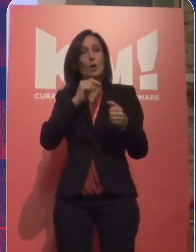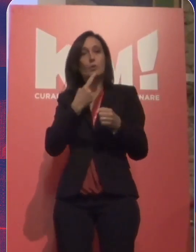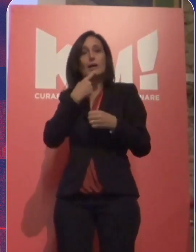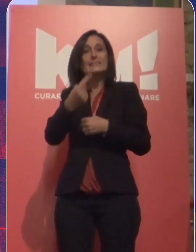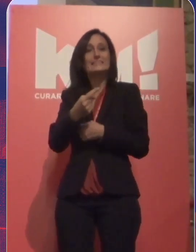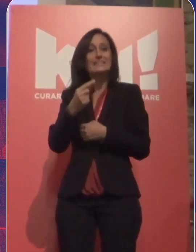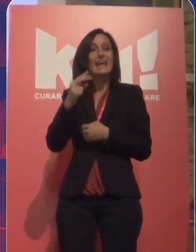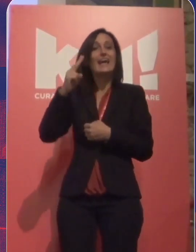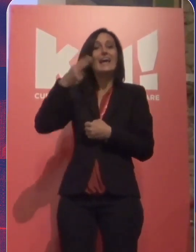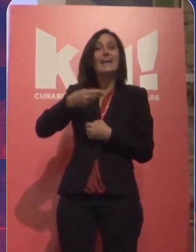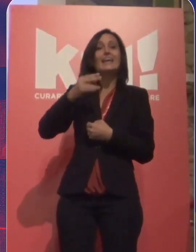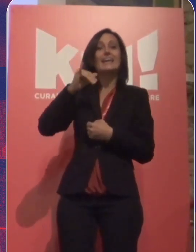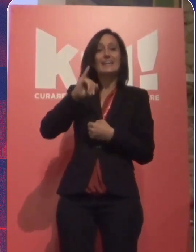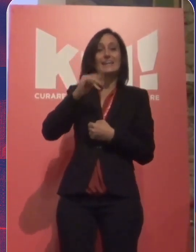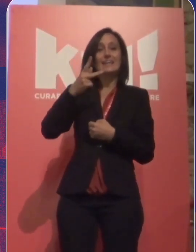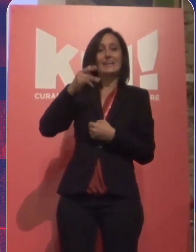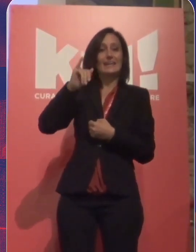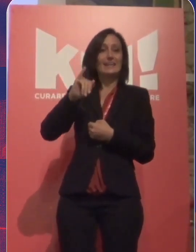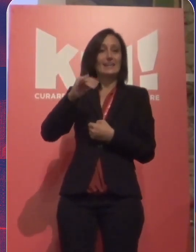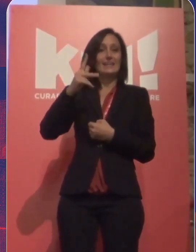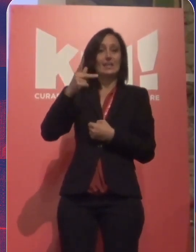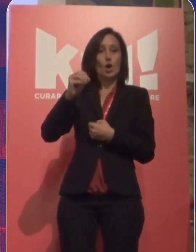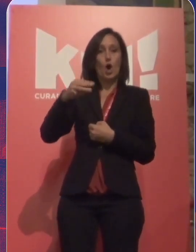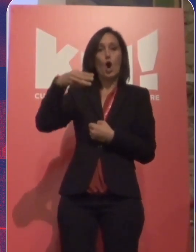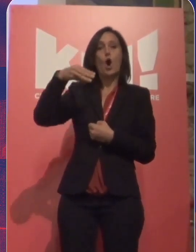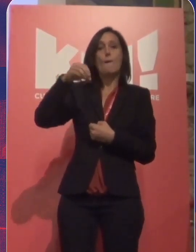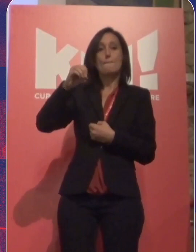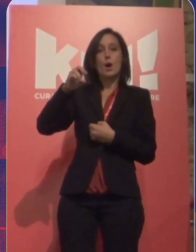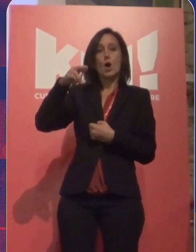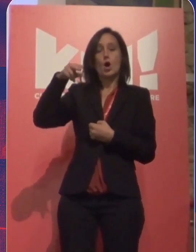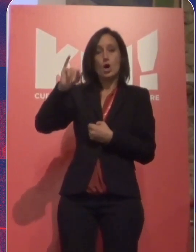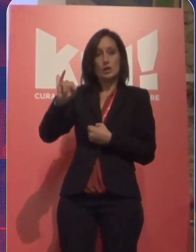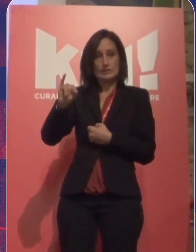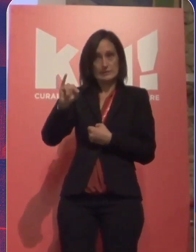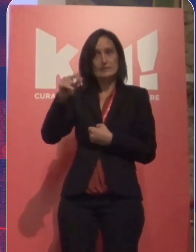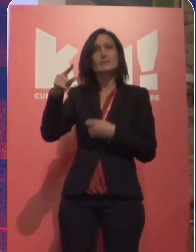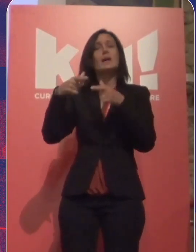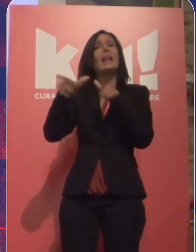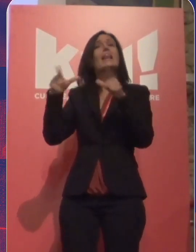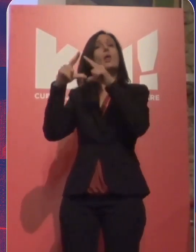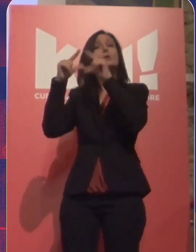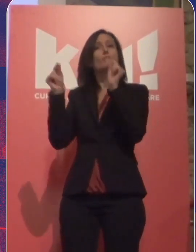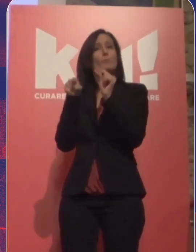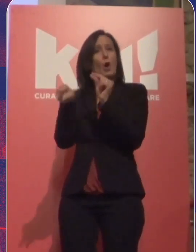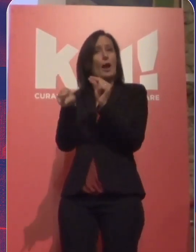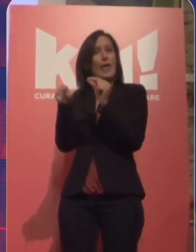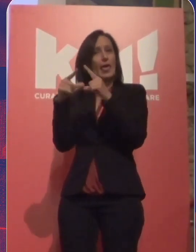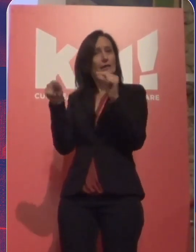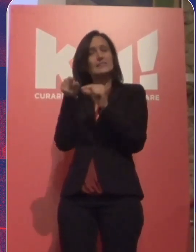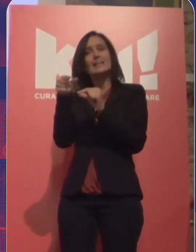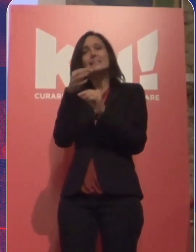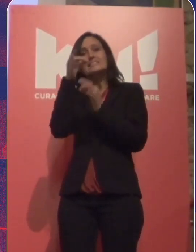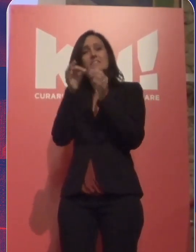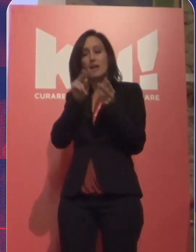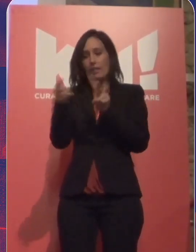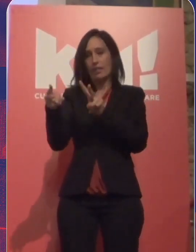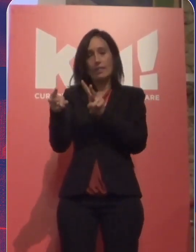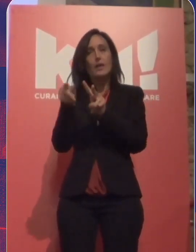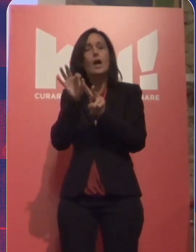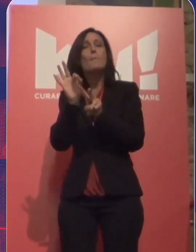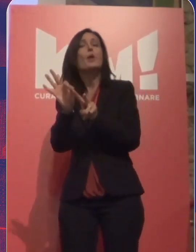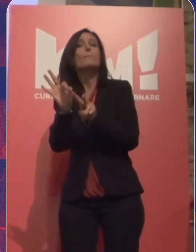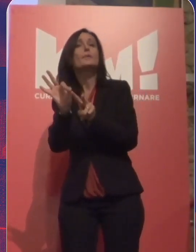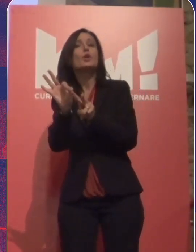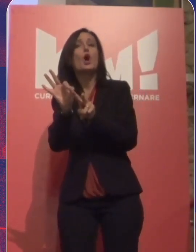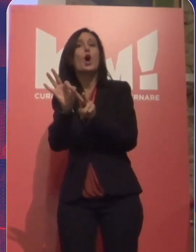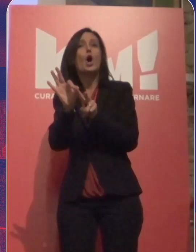paradigma della fobia sociale hikikomori nella lingua giapponese significa proprio letteralmente mettersi